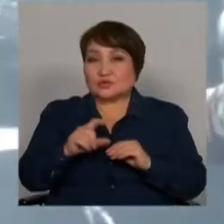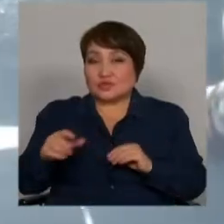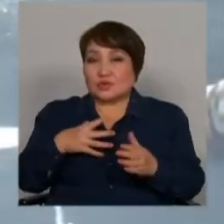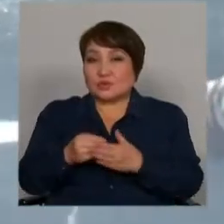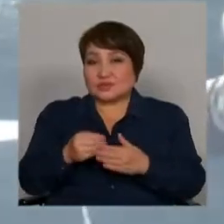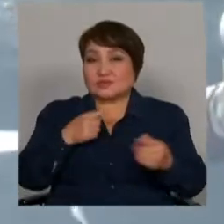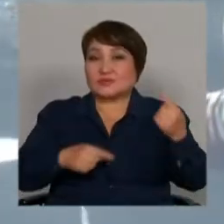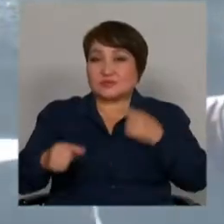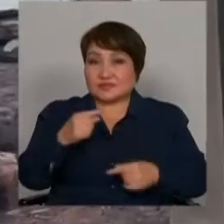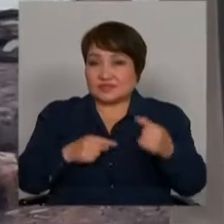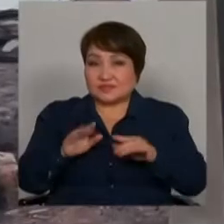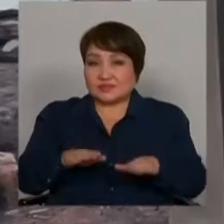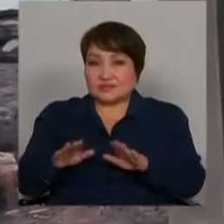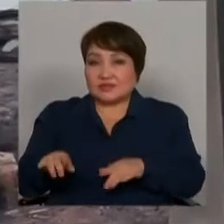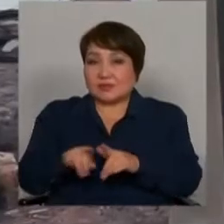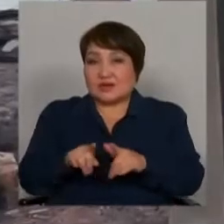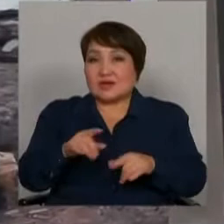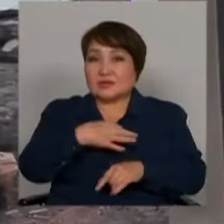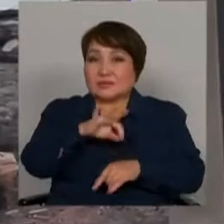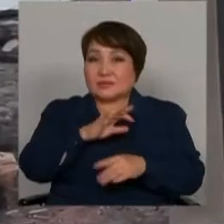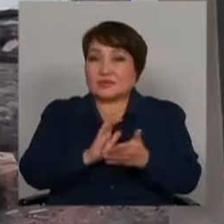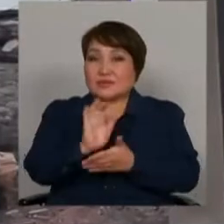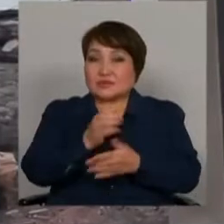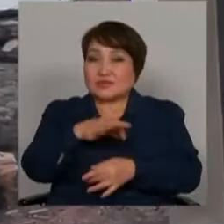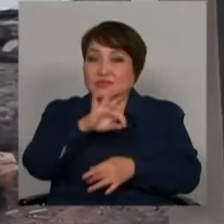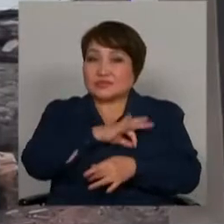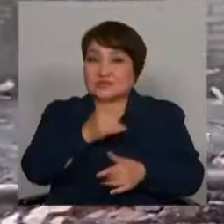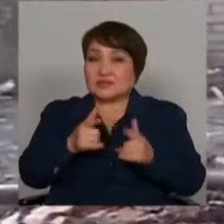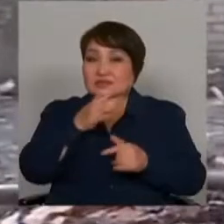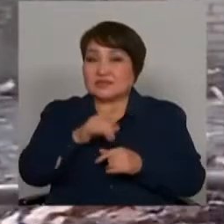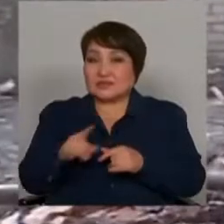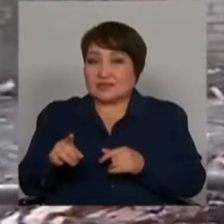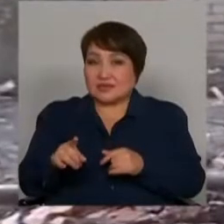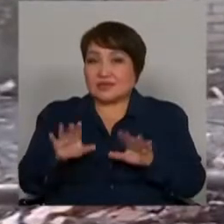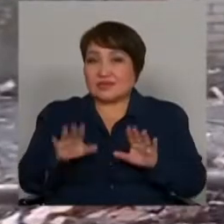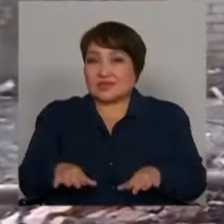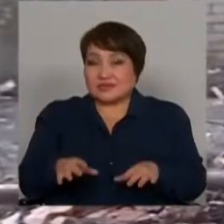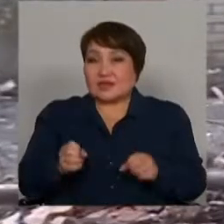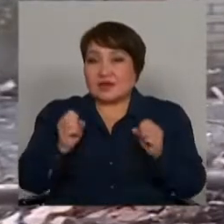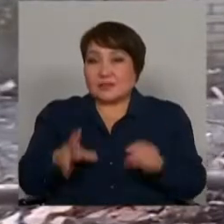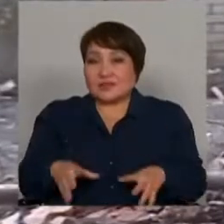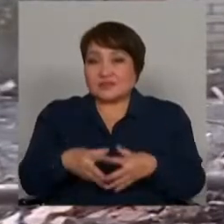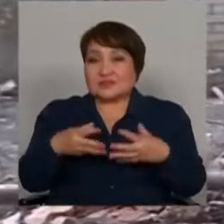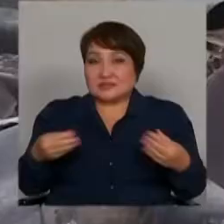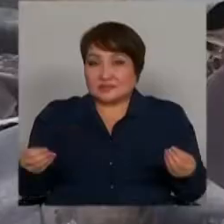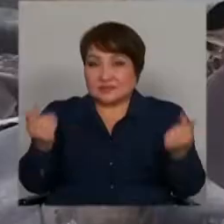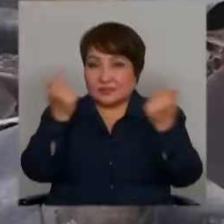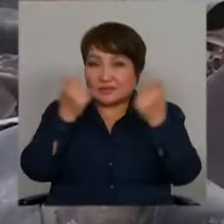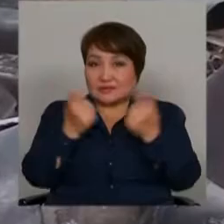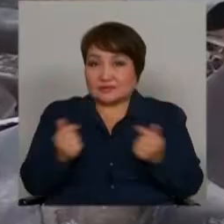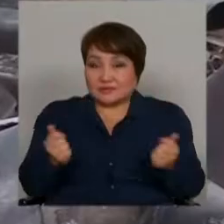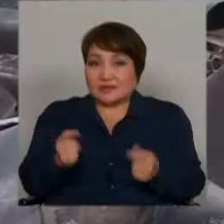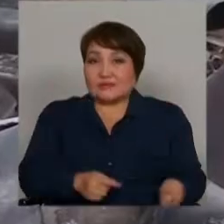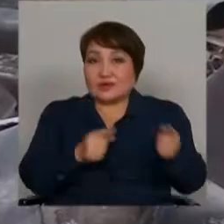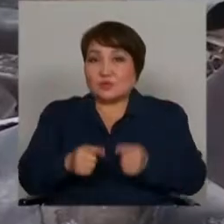Төтенше жағдайлар министрлігінің баспасөз хатшысы қазіргі таңда елді мекендегі қауіптің сейілгенін хабарлады. Эвакуацияланған азаматтардың